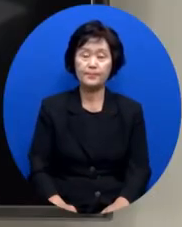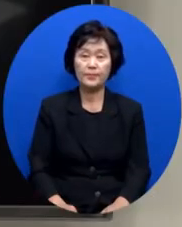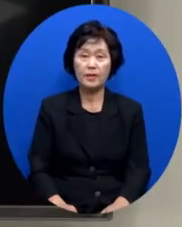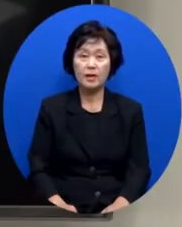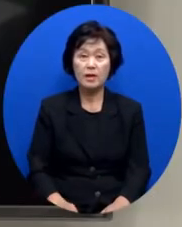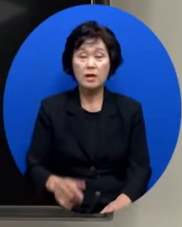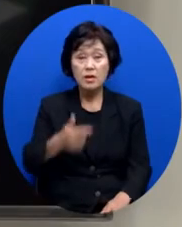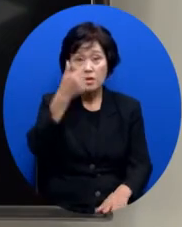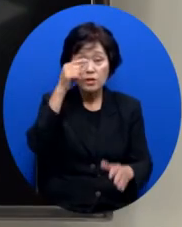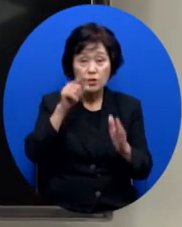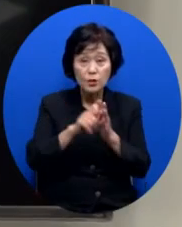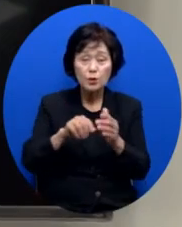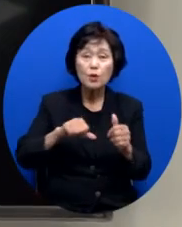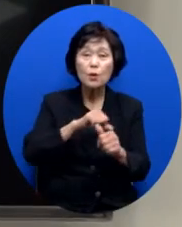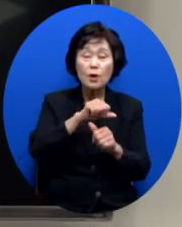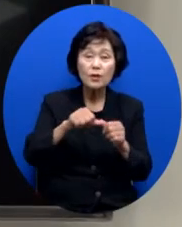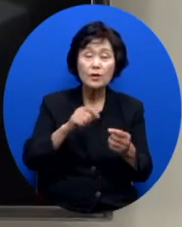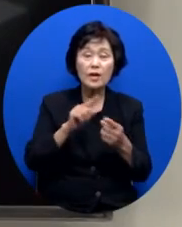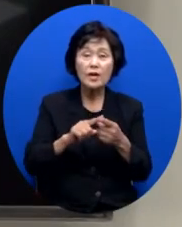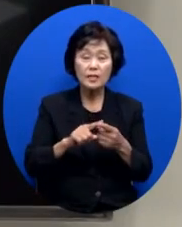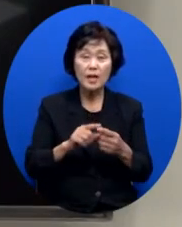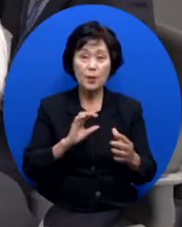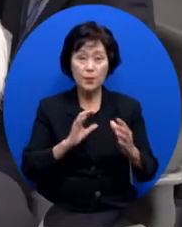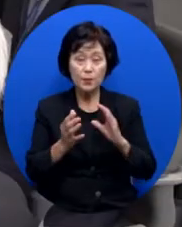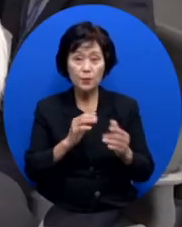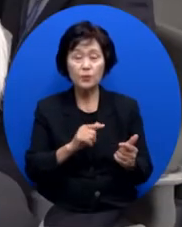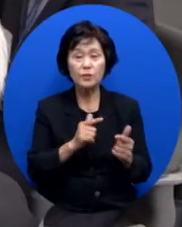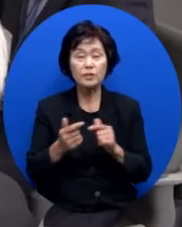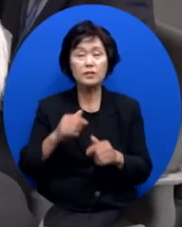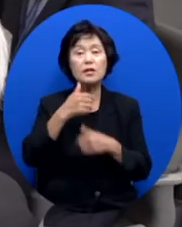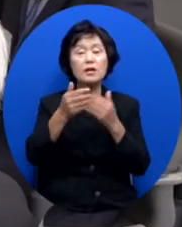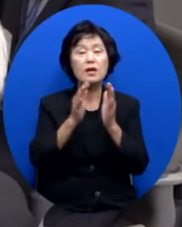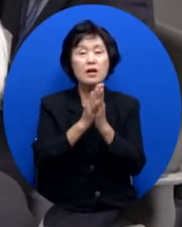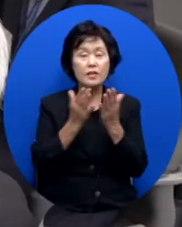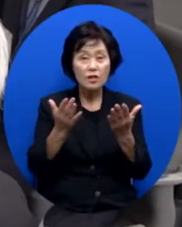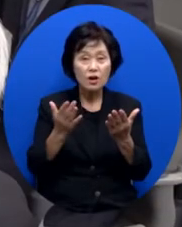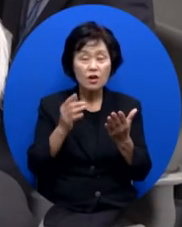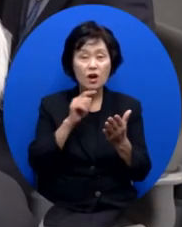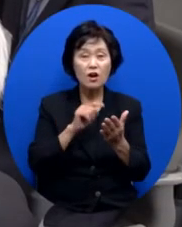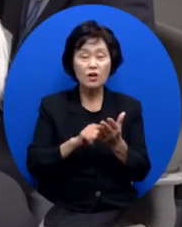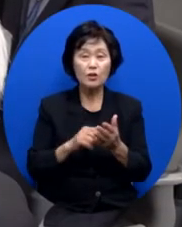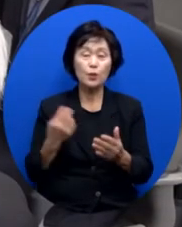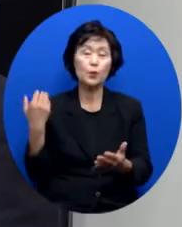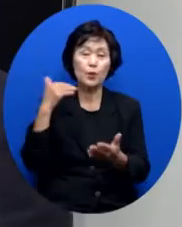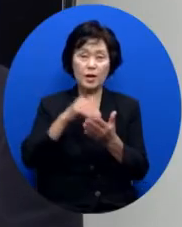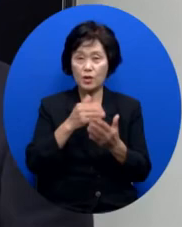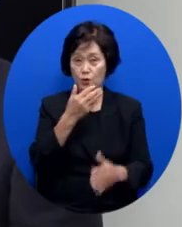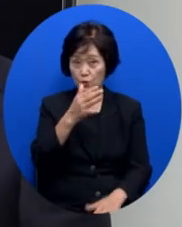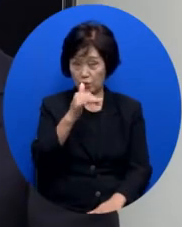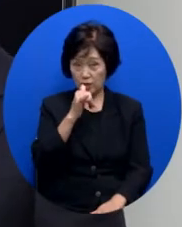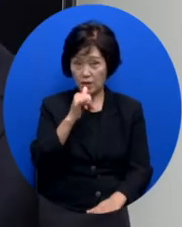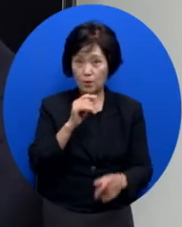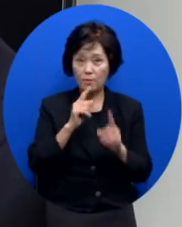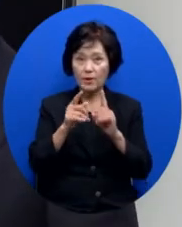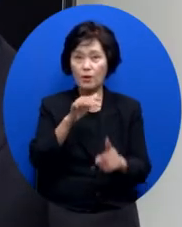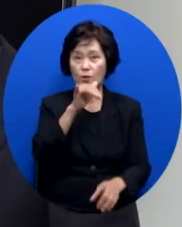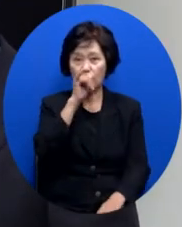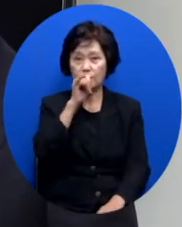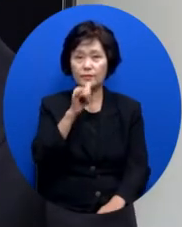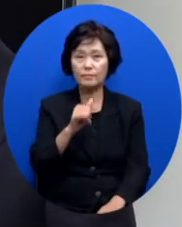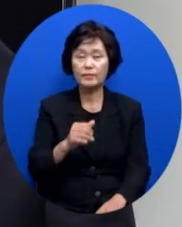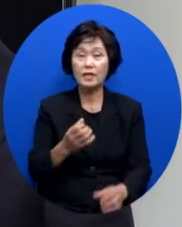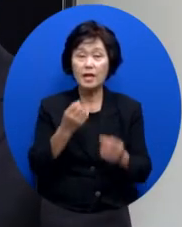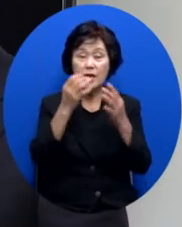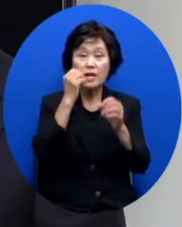기독교 의 환경 논의가 성경으로 돌아가는 신앙의 축이 될 수 있다고 평가합니다 생태 보존 에 대한 관심이 창조 질서에